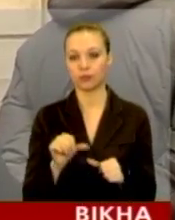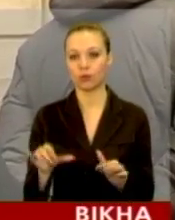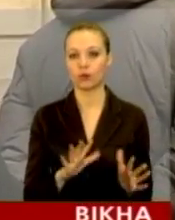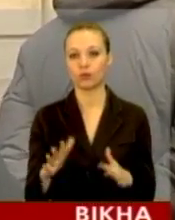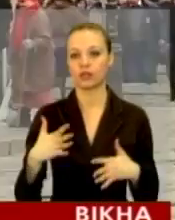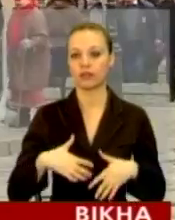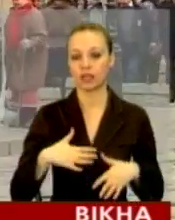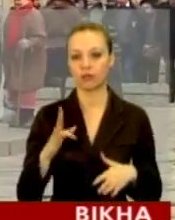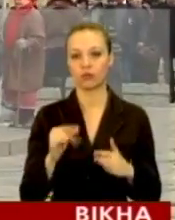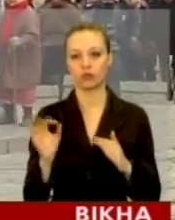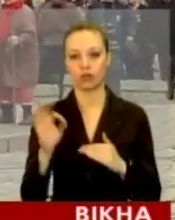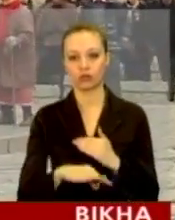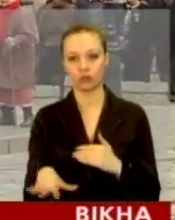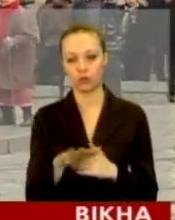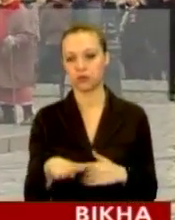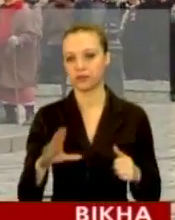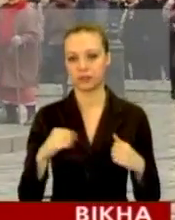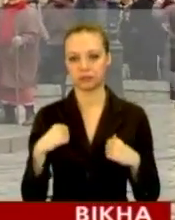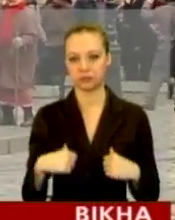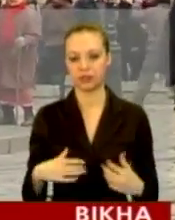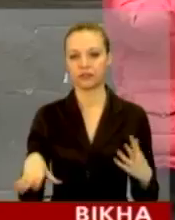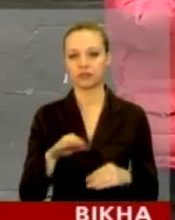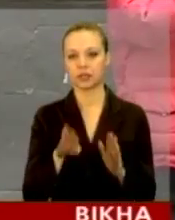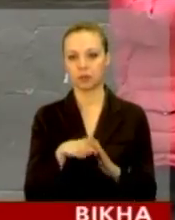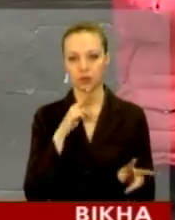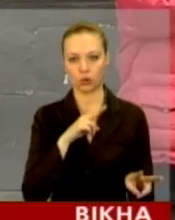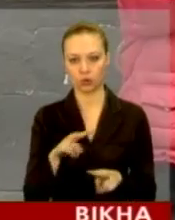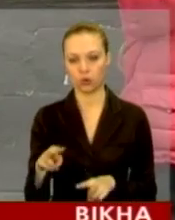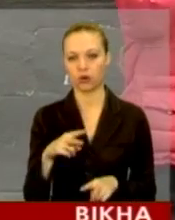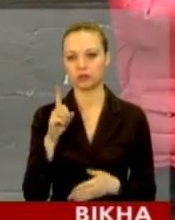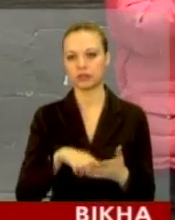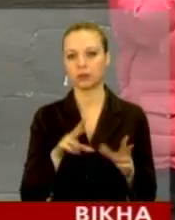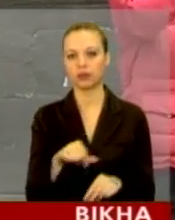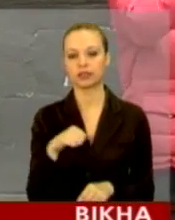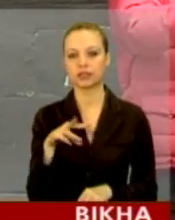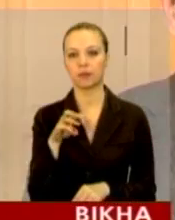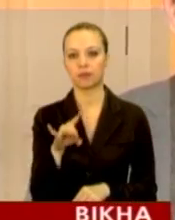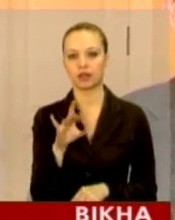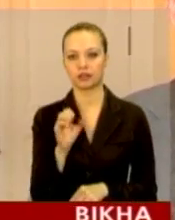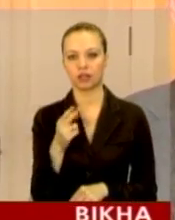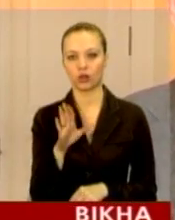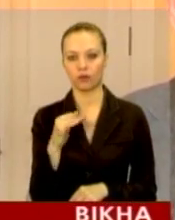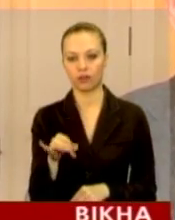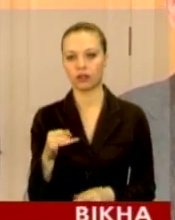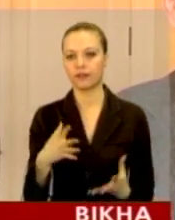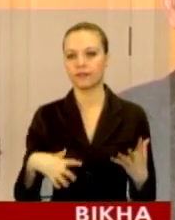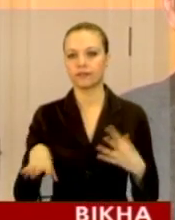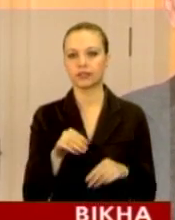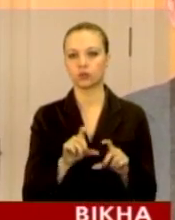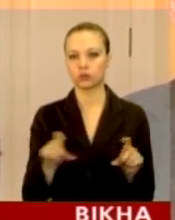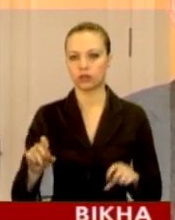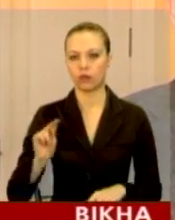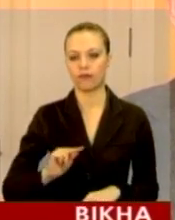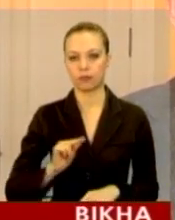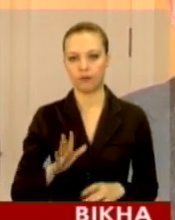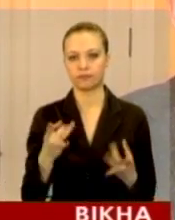в Криму та на Сході, в місті Лева все спокійно. Усе під контролем, запевняє сам мер Андрій Садовий. Всі установи